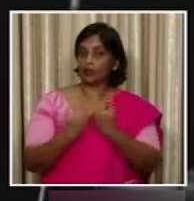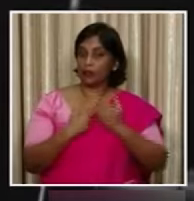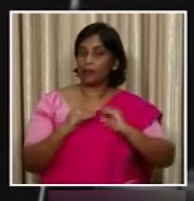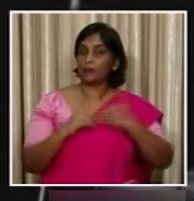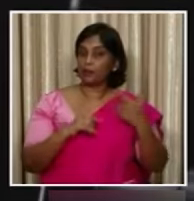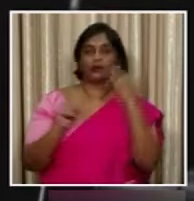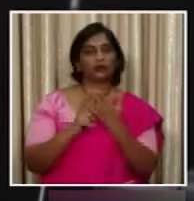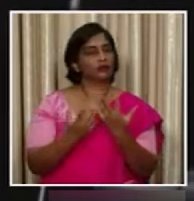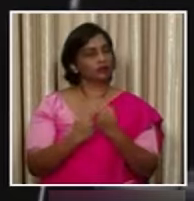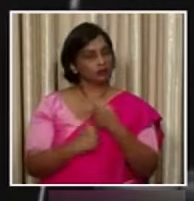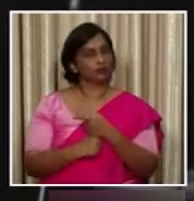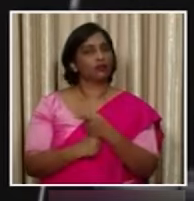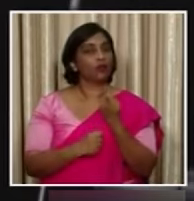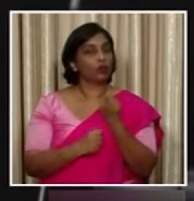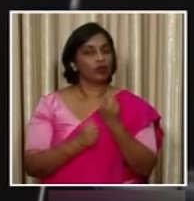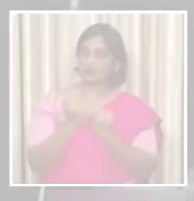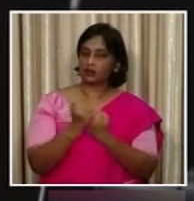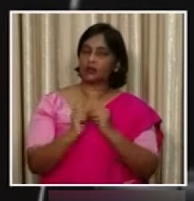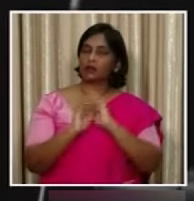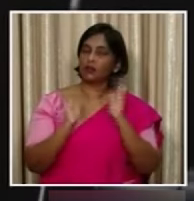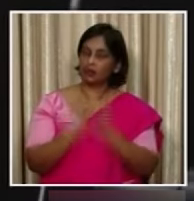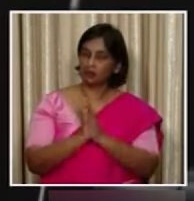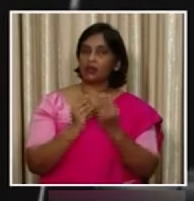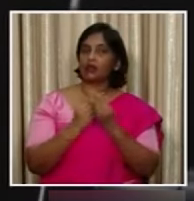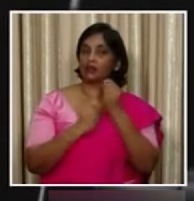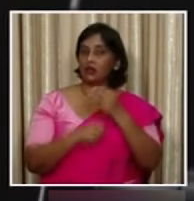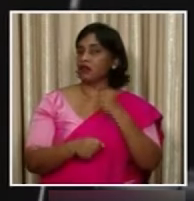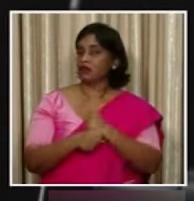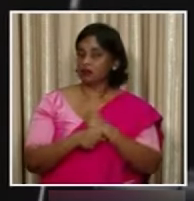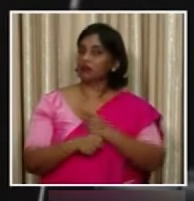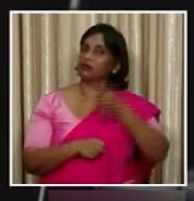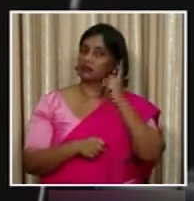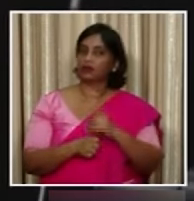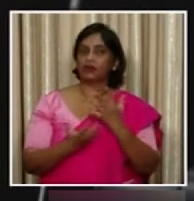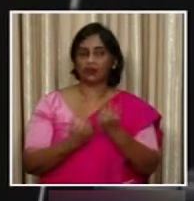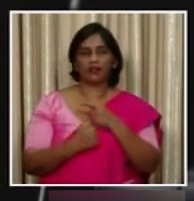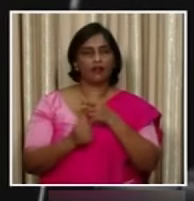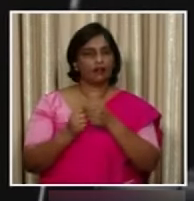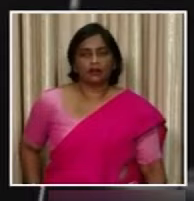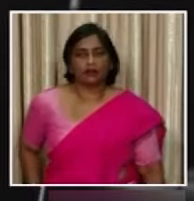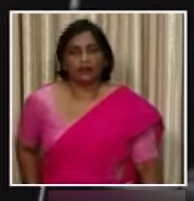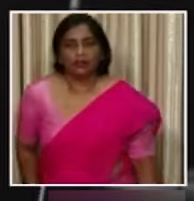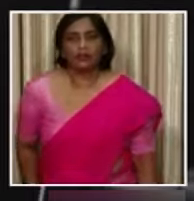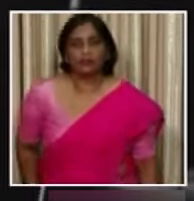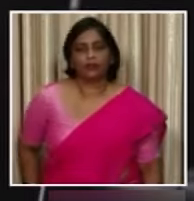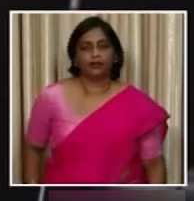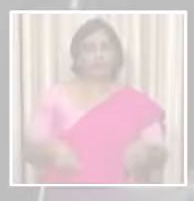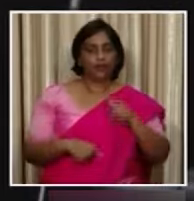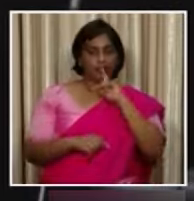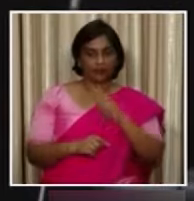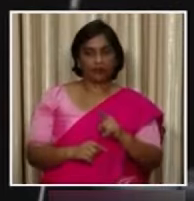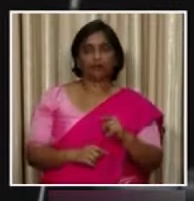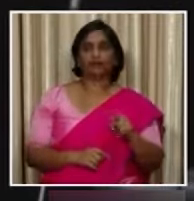ඒ සඳහා අවශ්‍යමන මූල්‍ය ප්‍රතිපාදන ප්‍රමාණය ලබා දෙන්න රජයේ එකඟතාවය තියෙනවා. මේ වැරද්ද නිවැරදි කරන්න තාමත් පැහැදිලිව